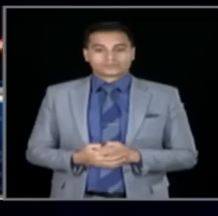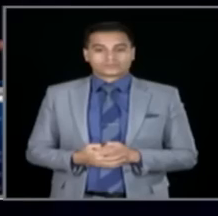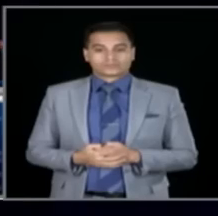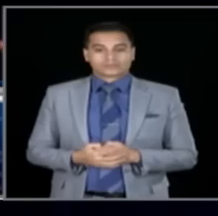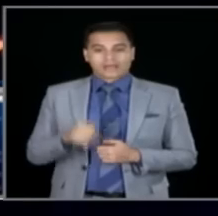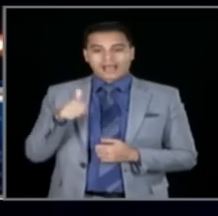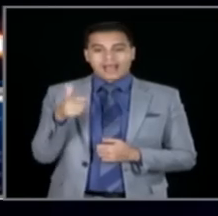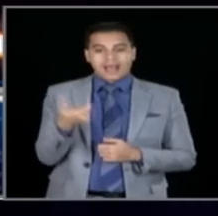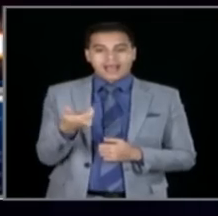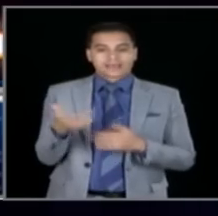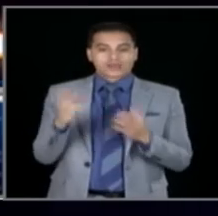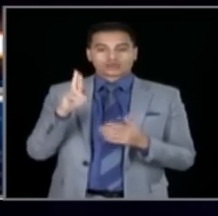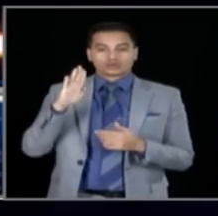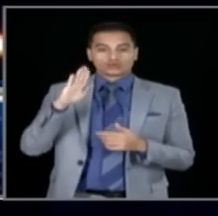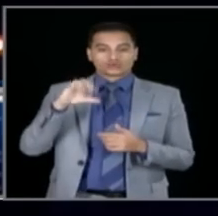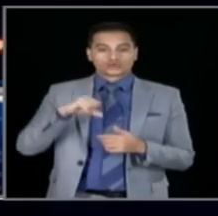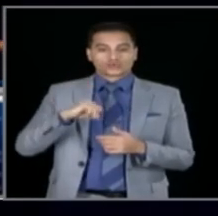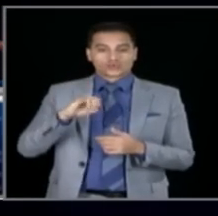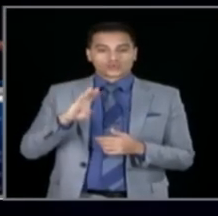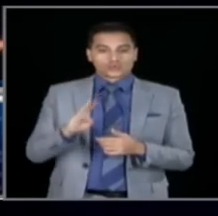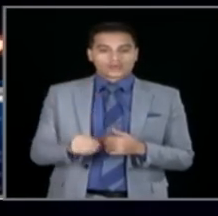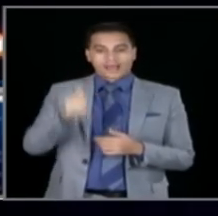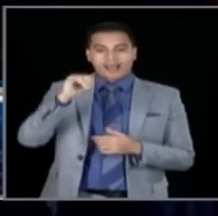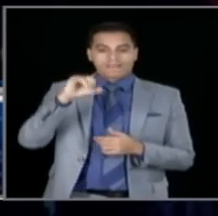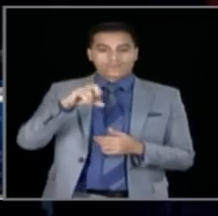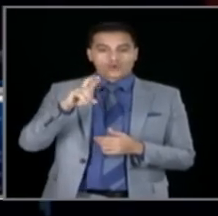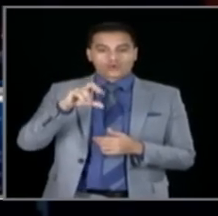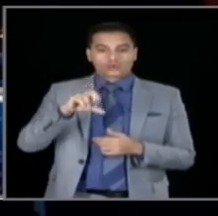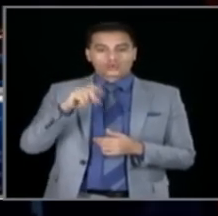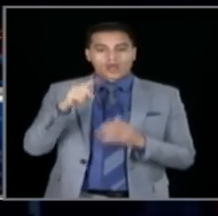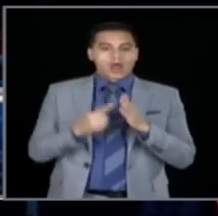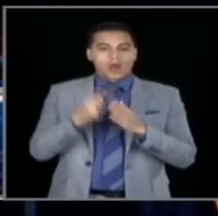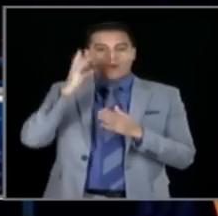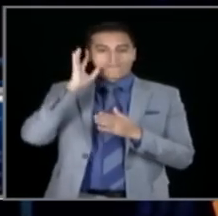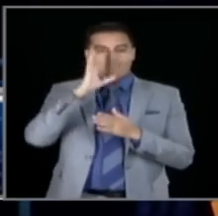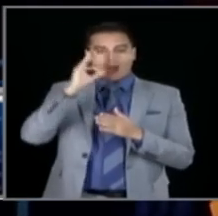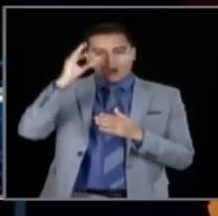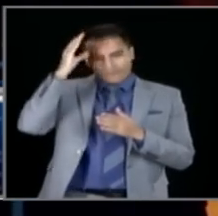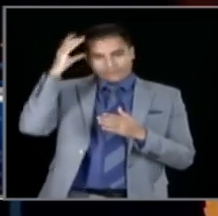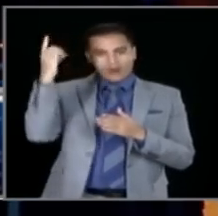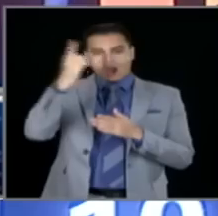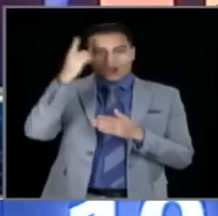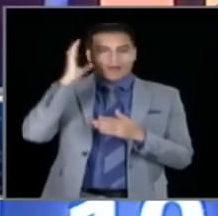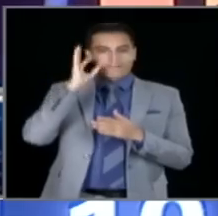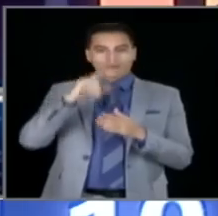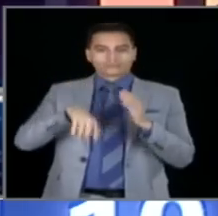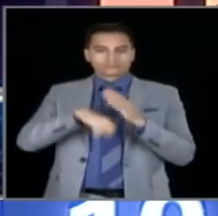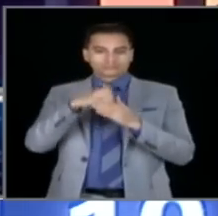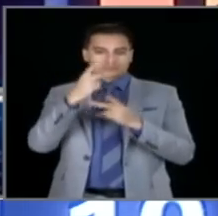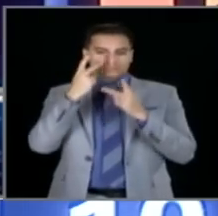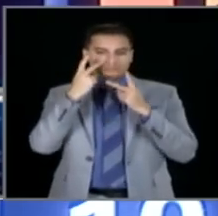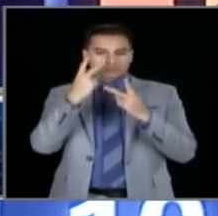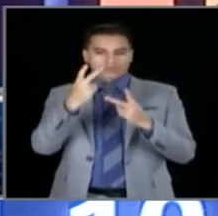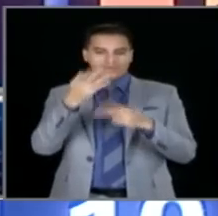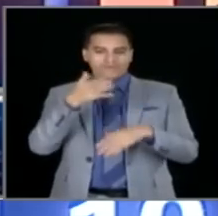آن تسوكاموتو هي من أوائل العلماء الذين قاموا بتحديد